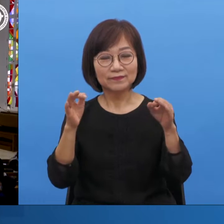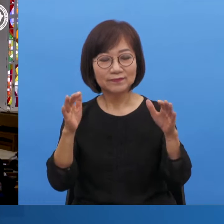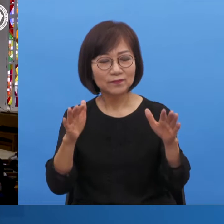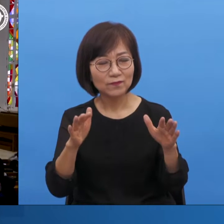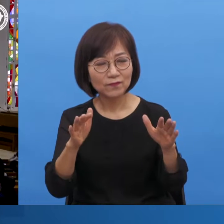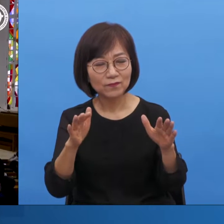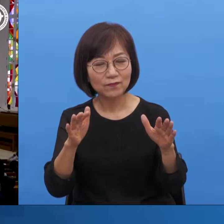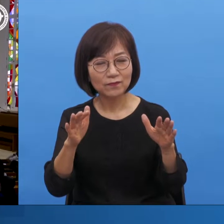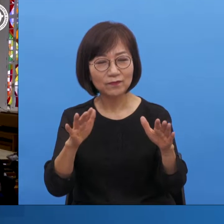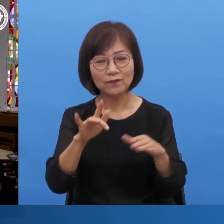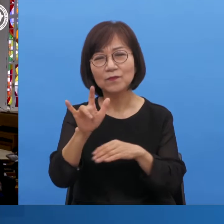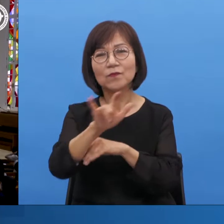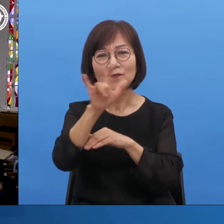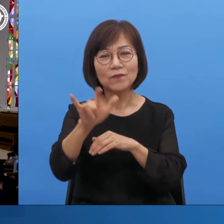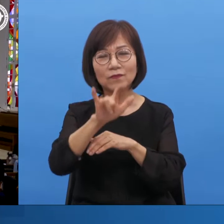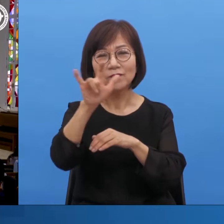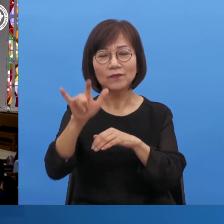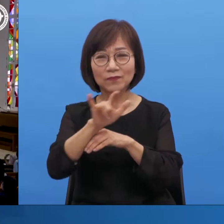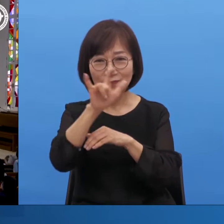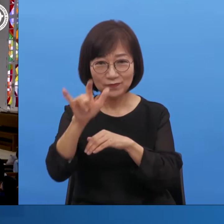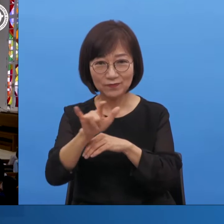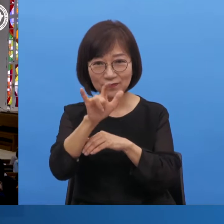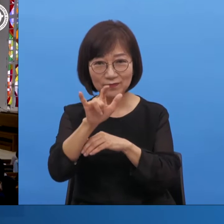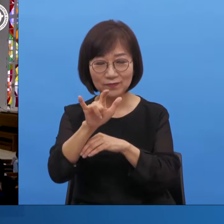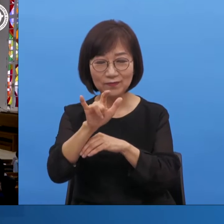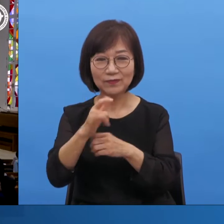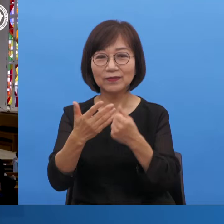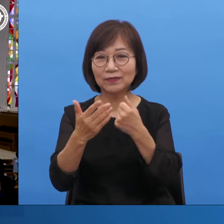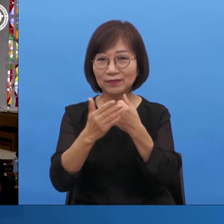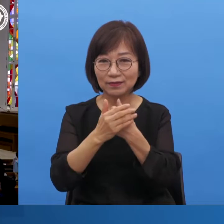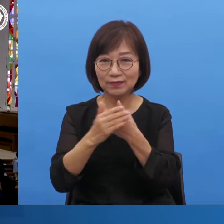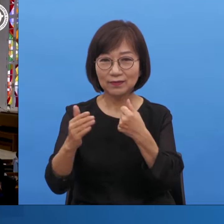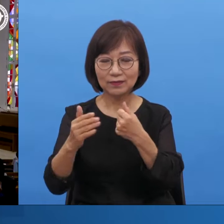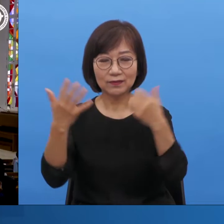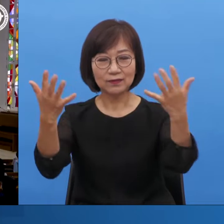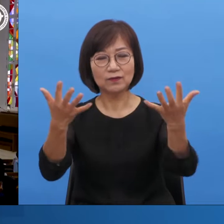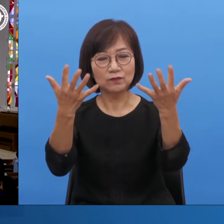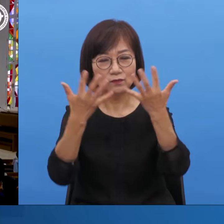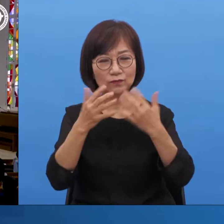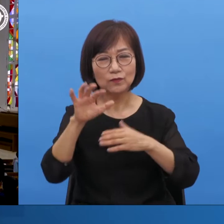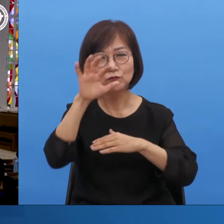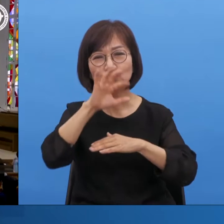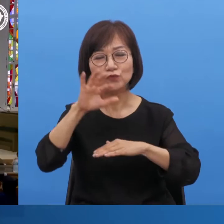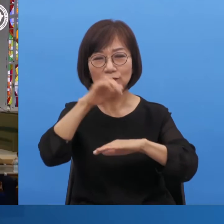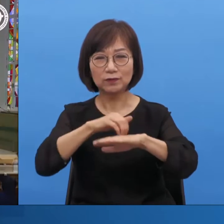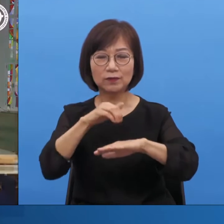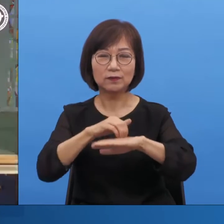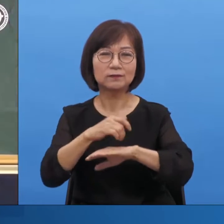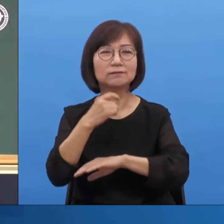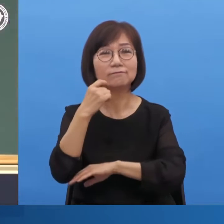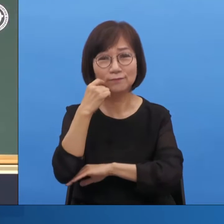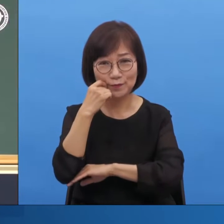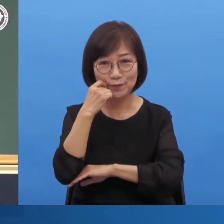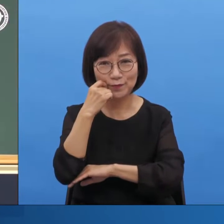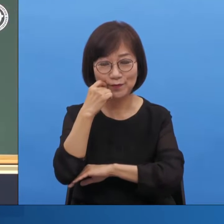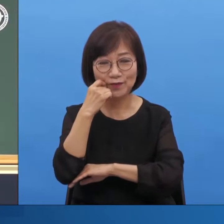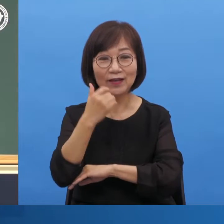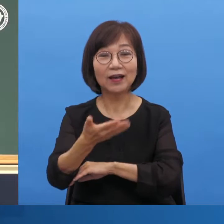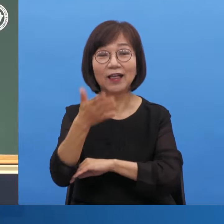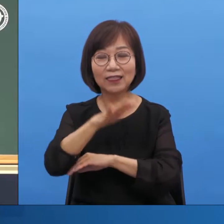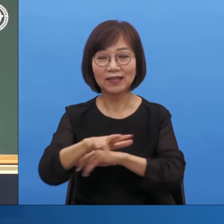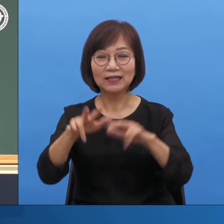팬데믹으로 인해서 여러 가지 대변 훈련을 못하는 가운데 이제 좀 마무리가